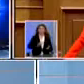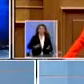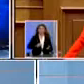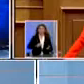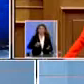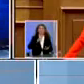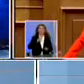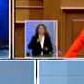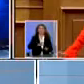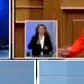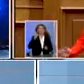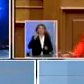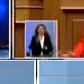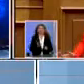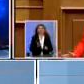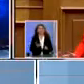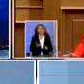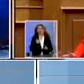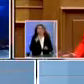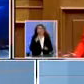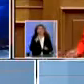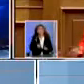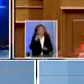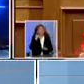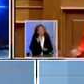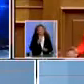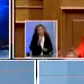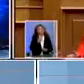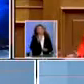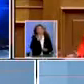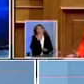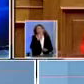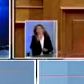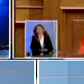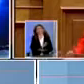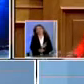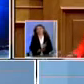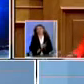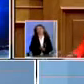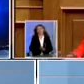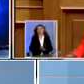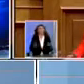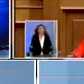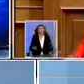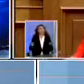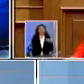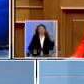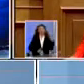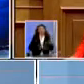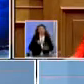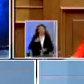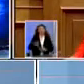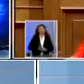Λέω, ήταν η ψηφοφορία του αιώνα. Για απλή αναλογική θα ξαναψηφίσουμε σε 50 χρόνια. Γιατί ο Μητσοτάκης δήλωσε ότι αν